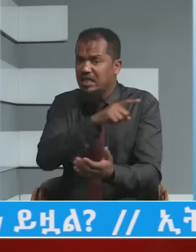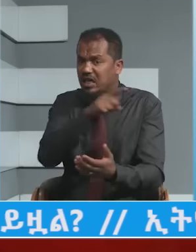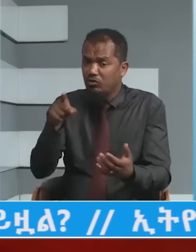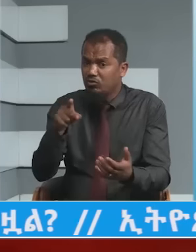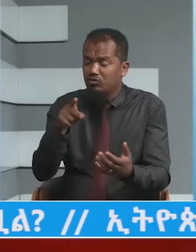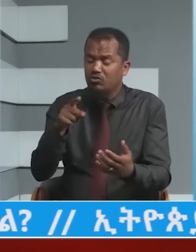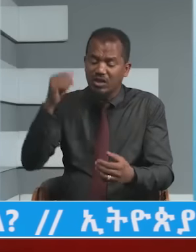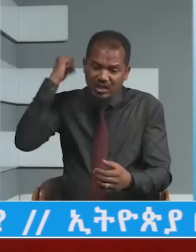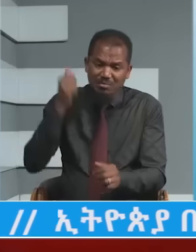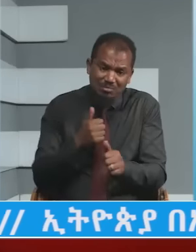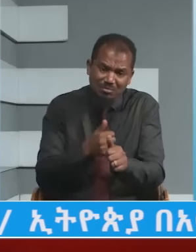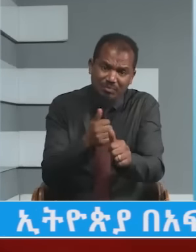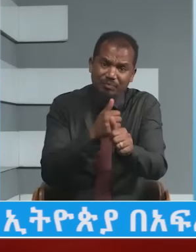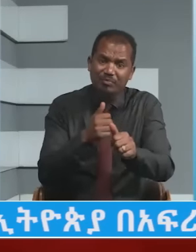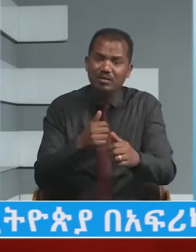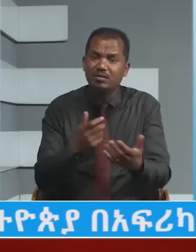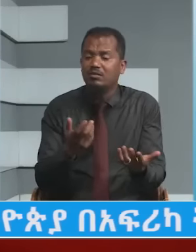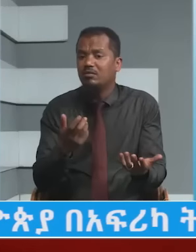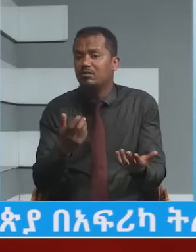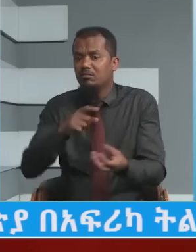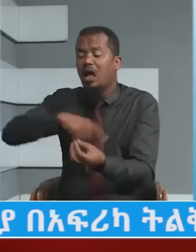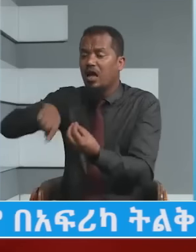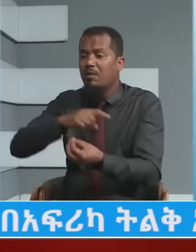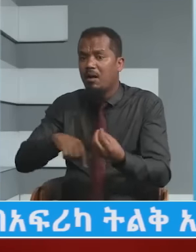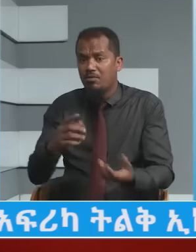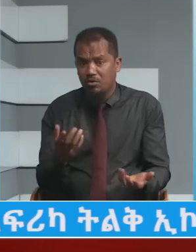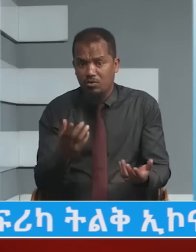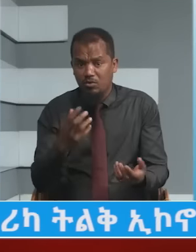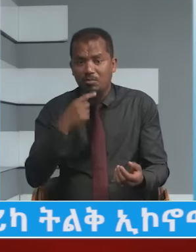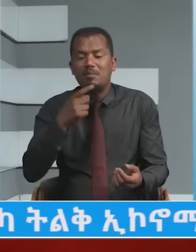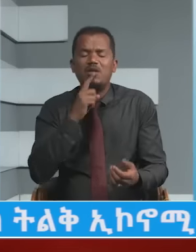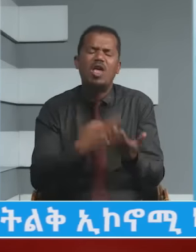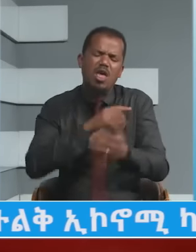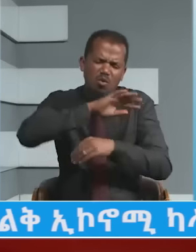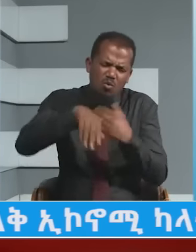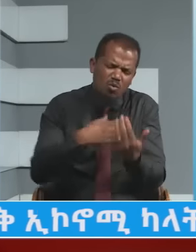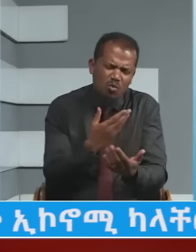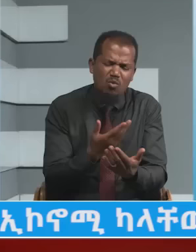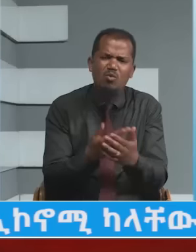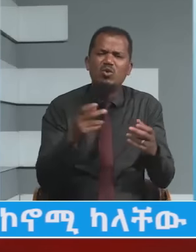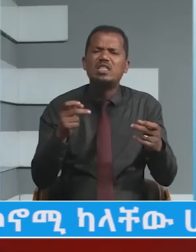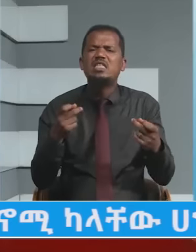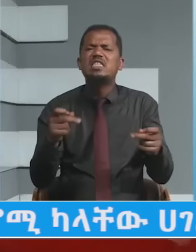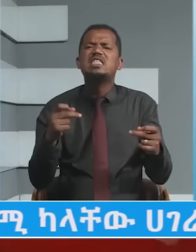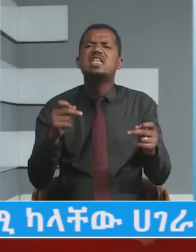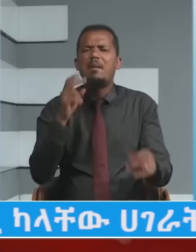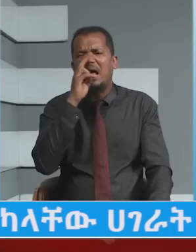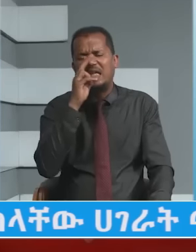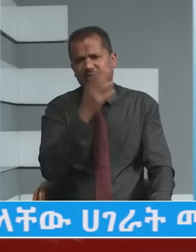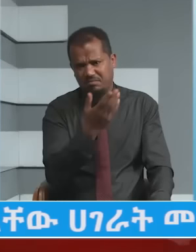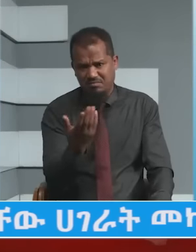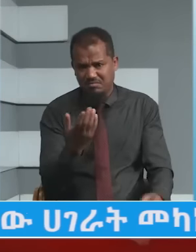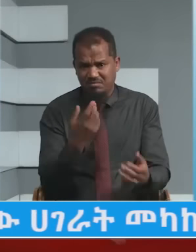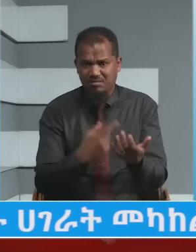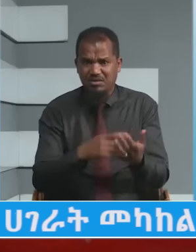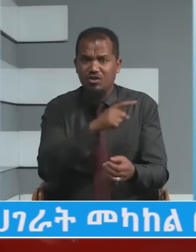እነሱም ከጀርባ እያስቀመጡ ተሰራቃይ እናስገባለን ወደ አካባቢያቸው ወደ ትውልድ ቀያቸው በሚል ነው ይህ ሁሉ ድራማና ቀልድ ያለው